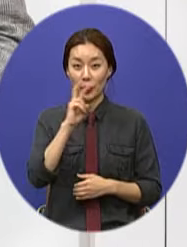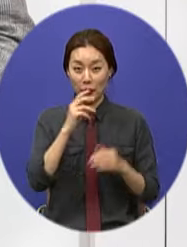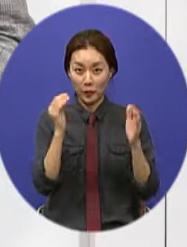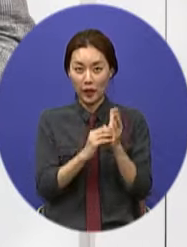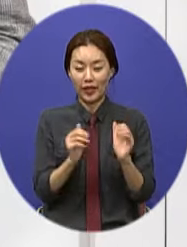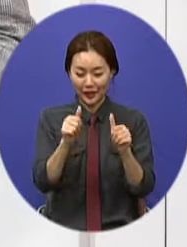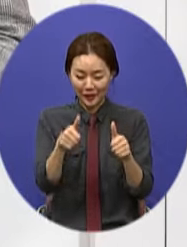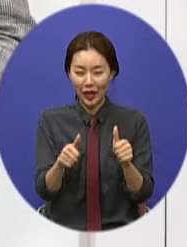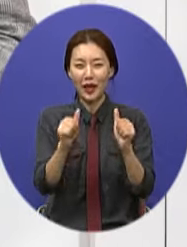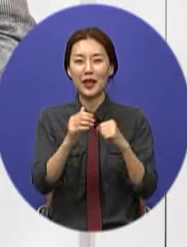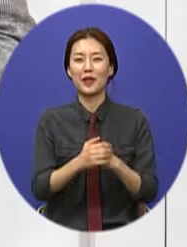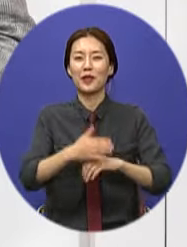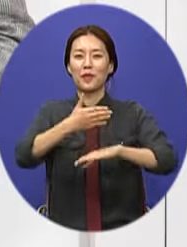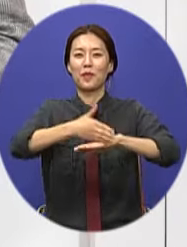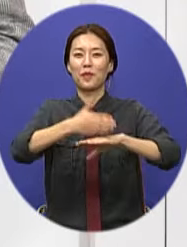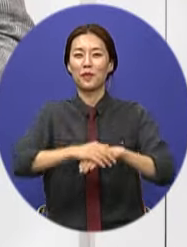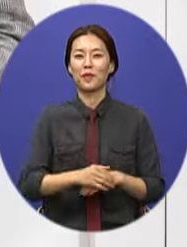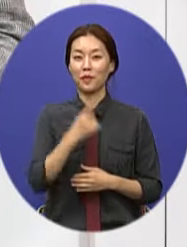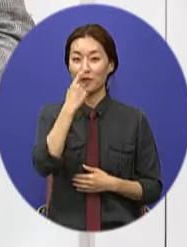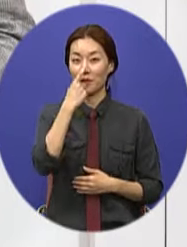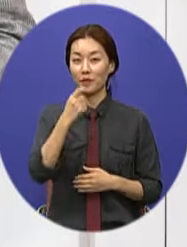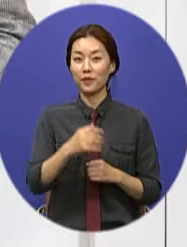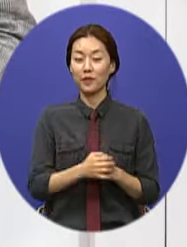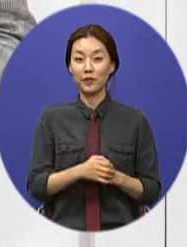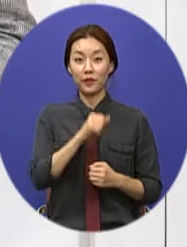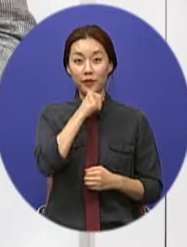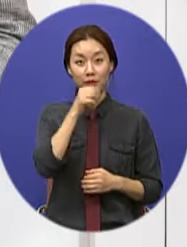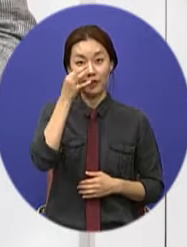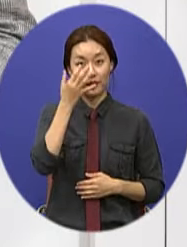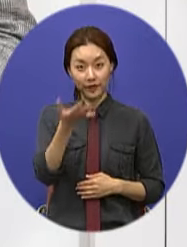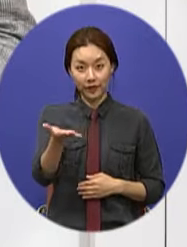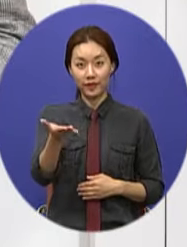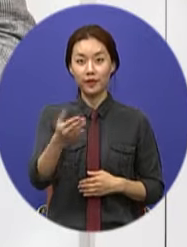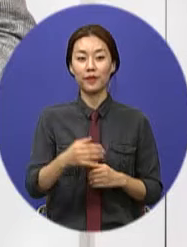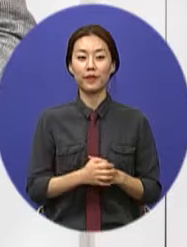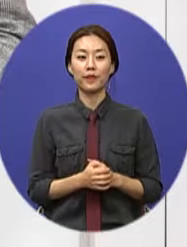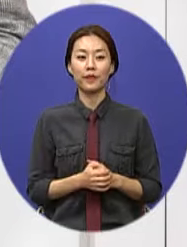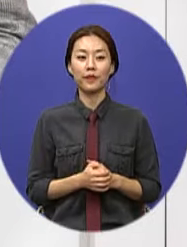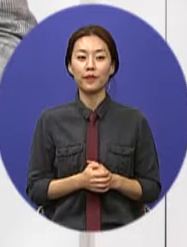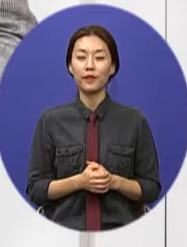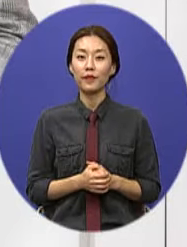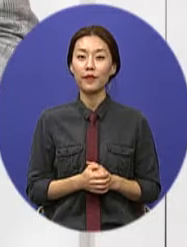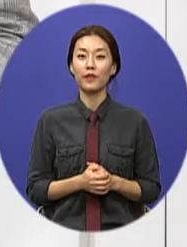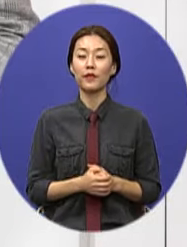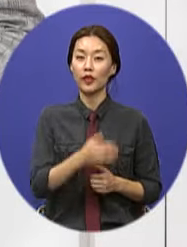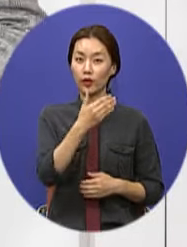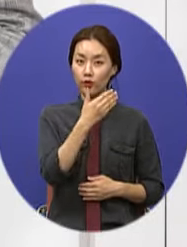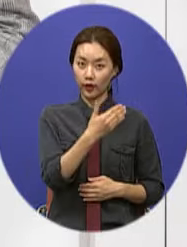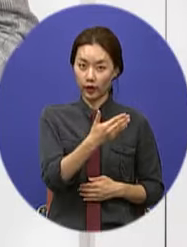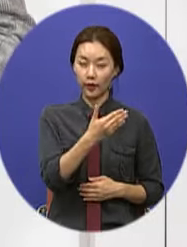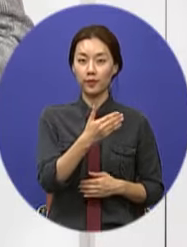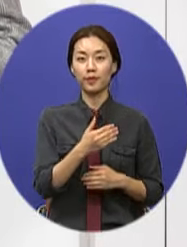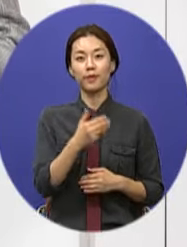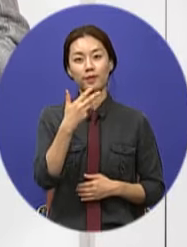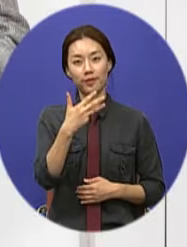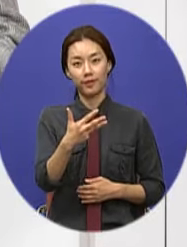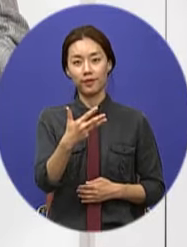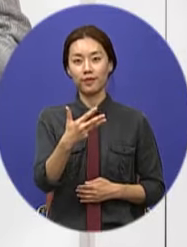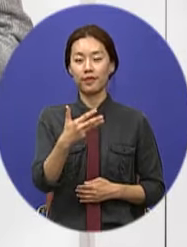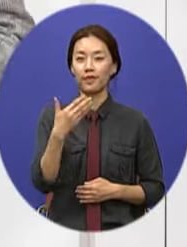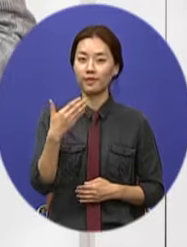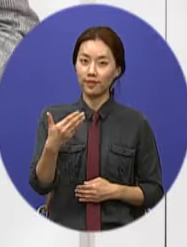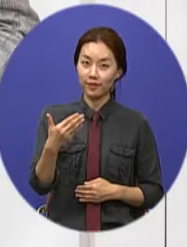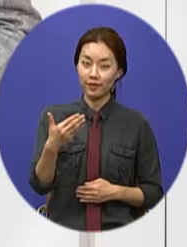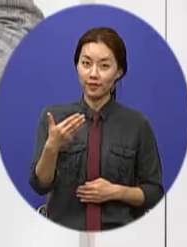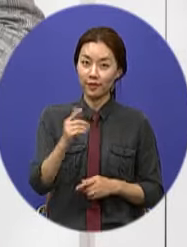인상까지 아, 자 감사합니다. 멋쟁이 멋쟁이. 자 네. 점수를 한번 보여주세요. 네 점수는 음정, 9점, 박자, 8점,